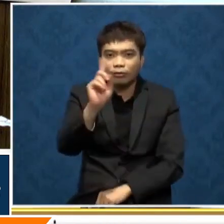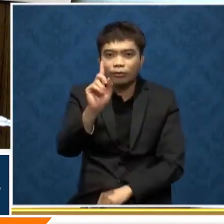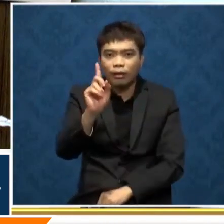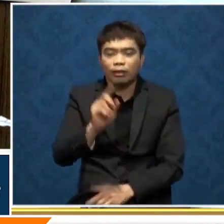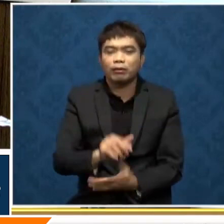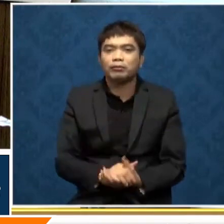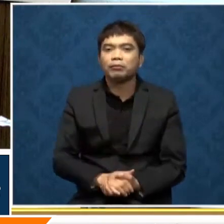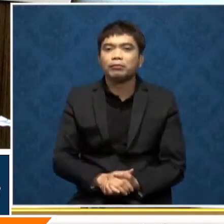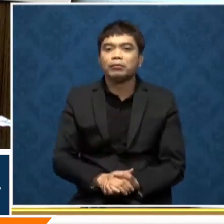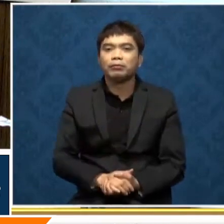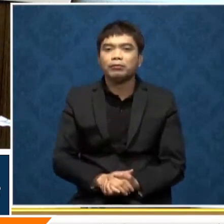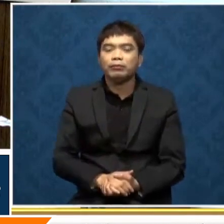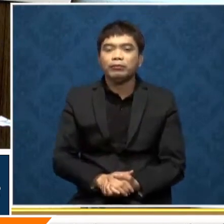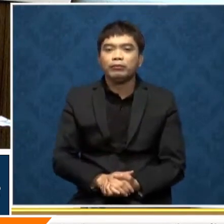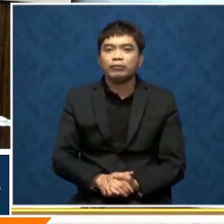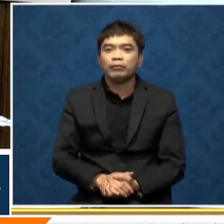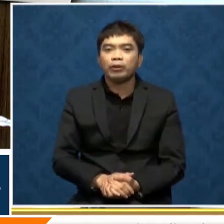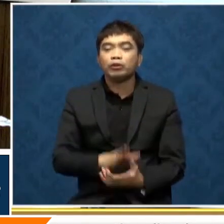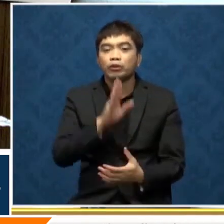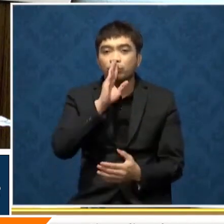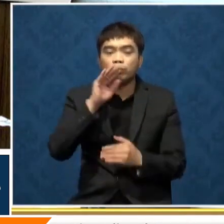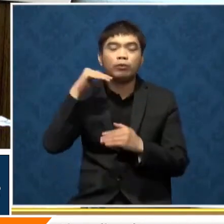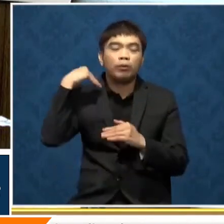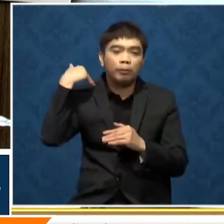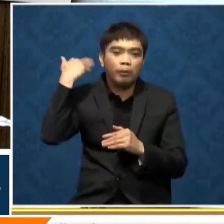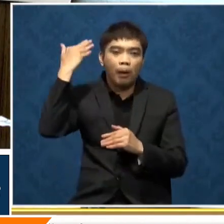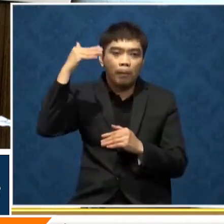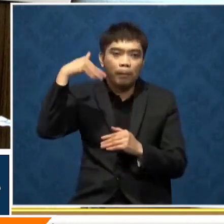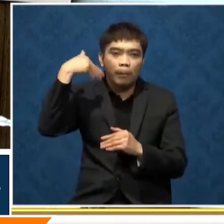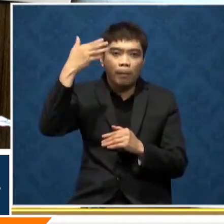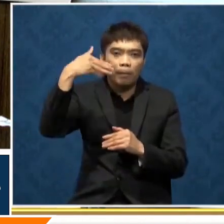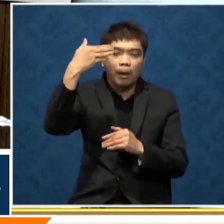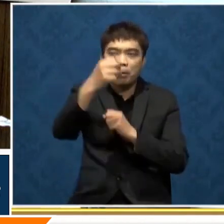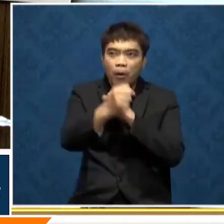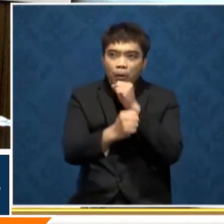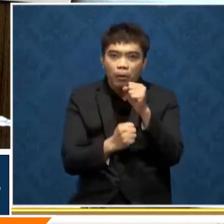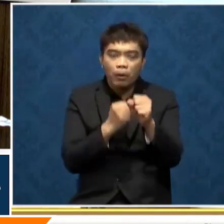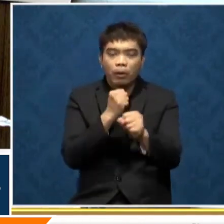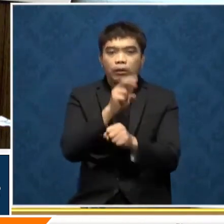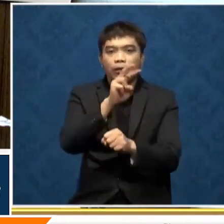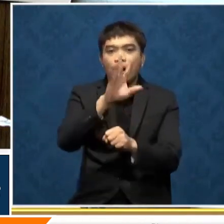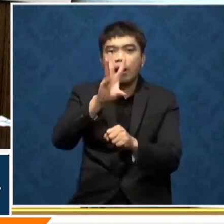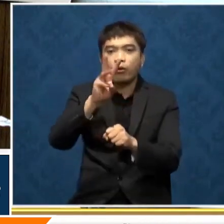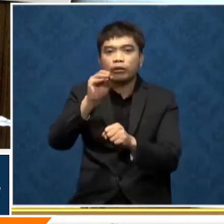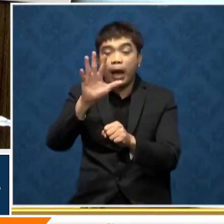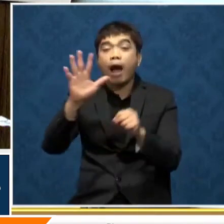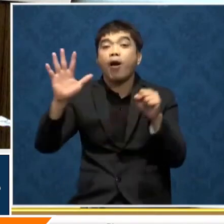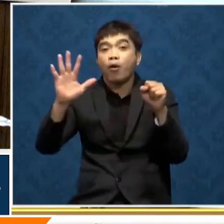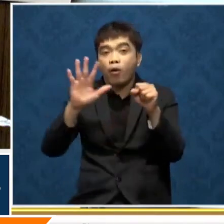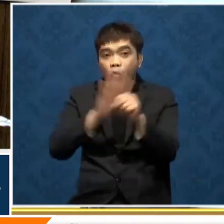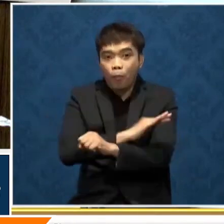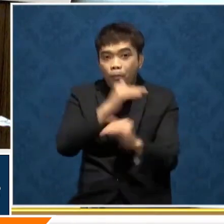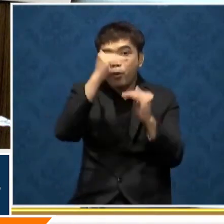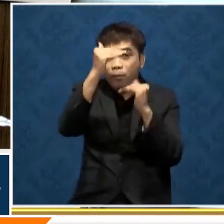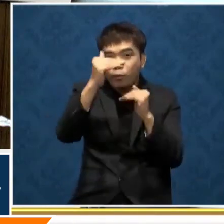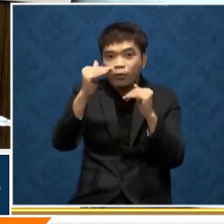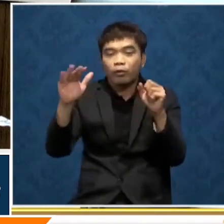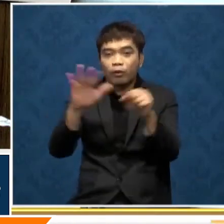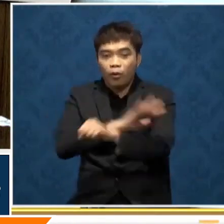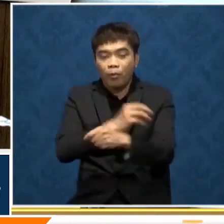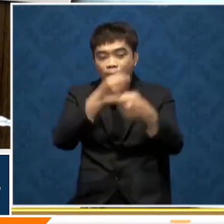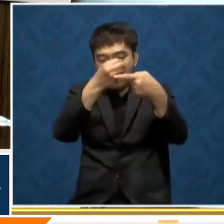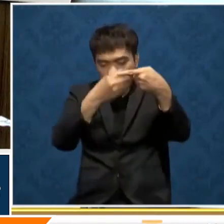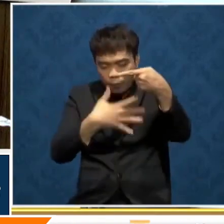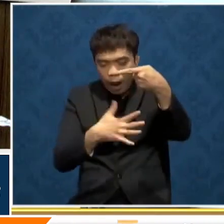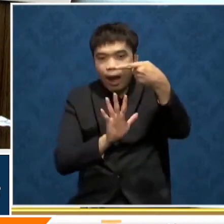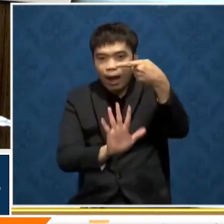ครับแต่พอครบกำหนดเวลาการปฏิรูปสิ้นปี2565จาก 5กิจกรรมปฏิรูป